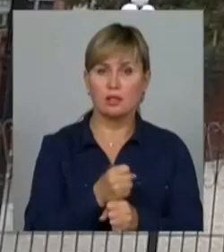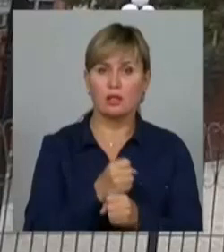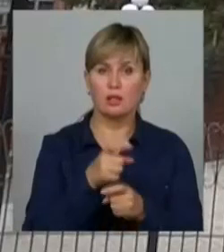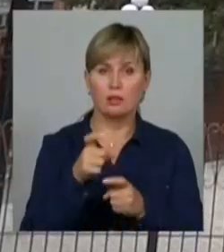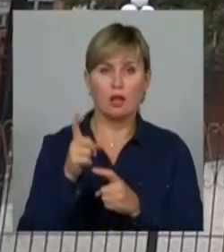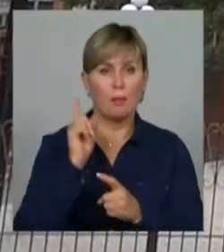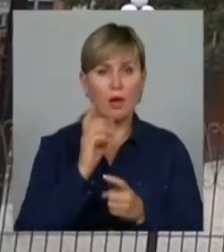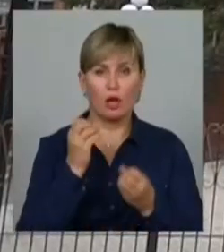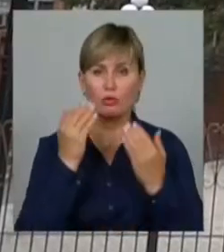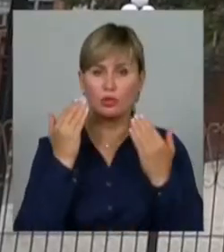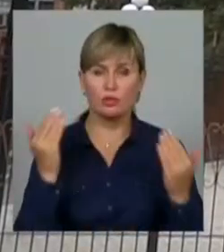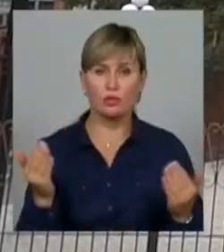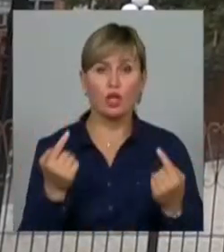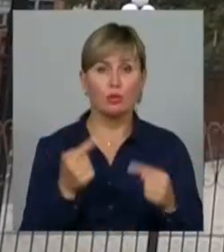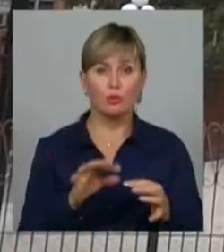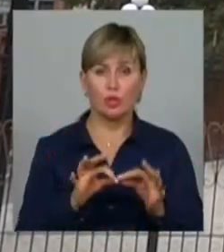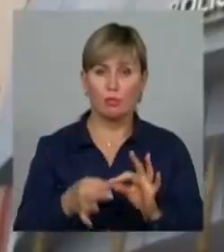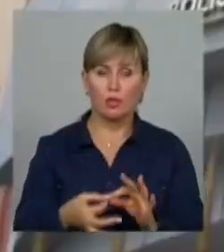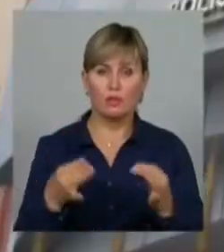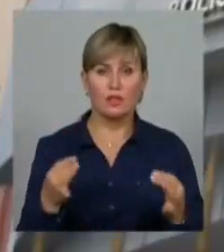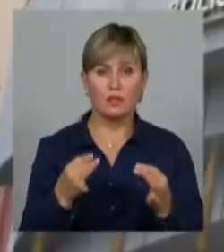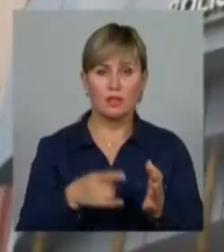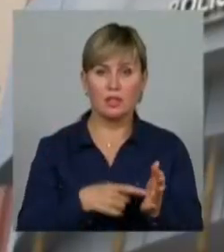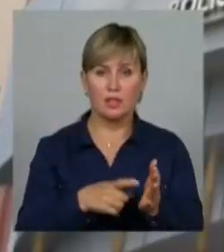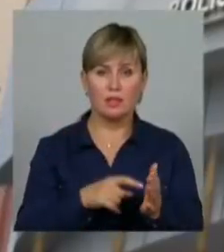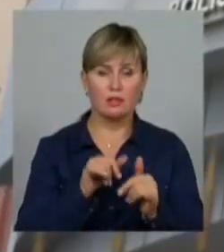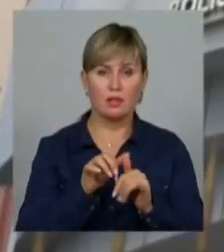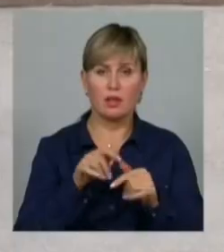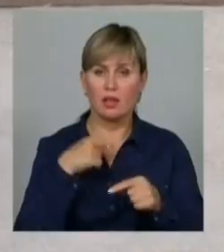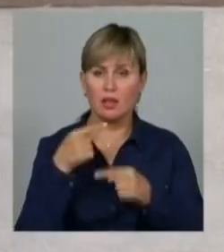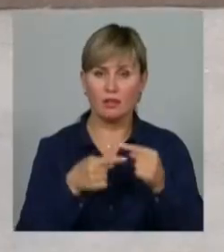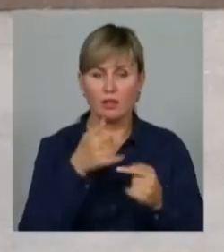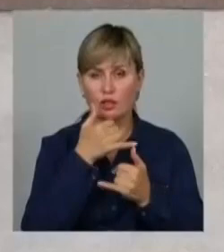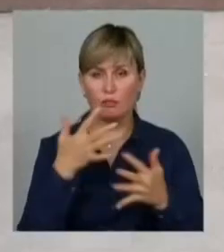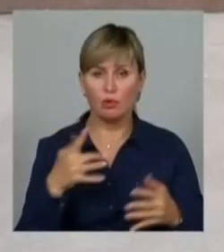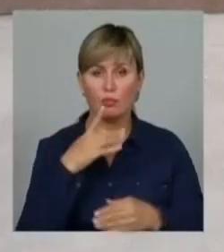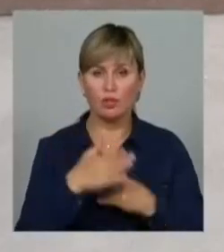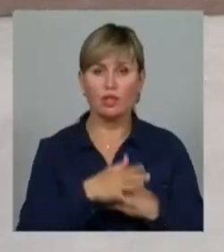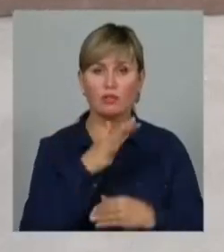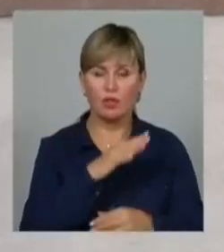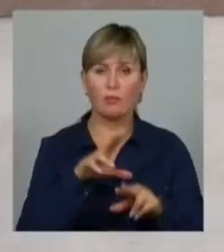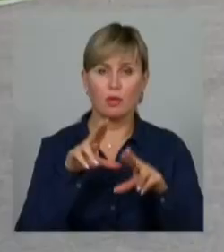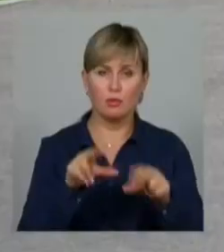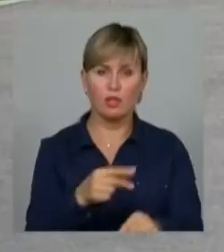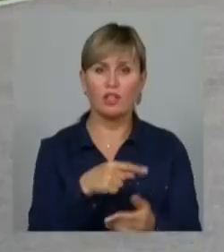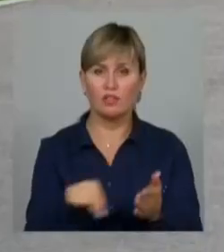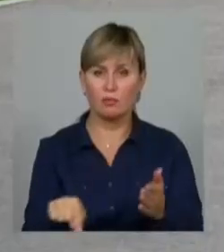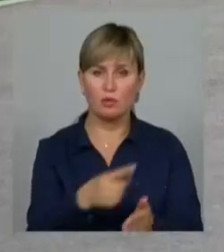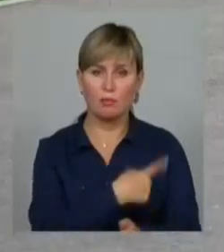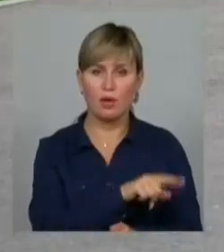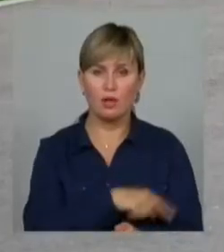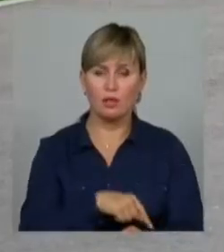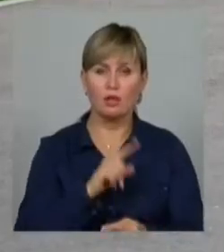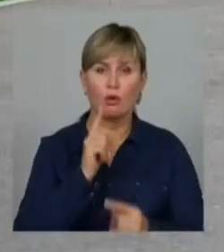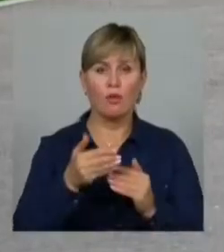преступление, пока неизвестно. Другие подробности в интересах следствия не разглашаются. В ближайшее время врачи обещают выписать пострадавших. Напомню, чуть